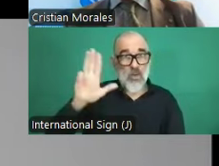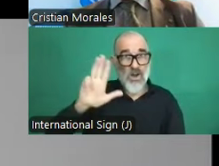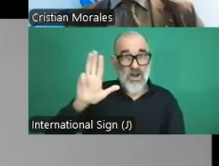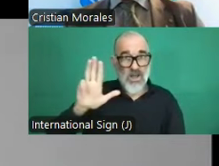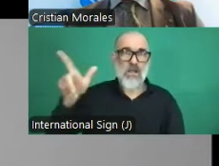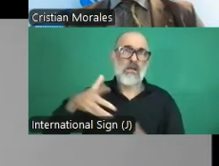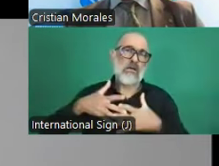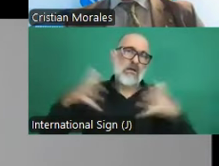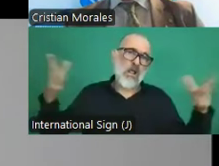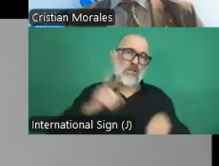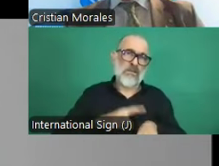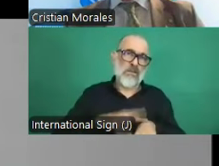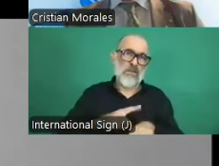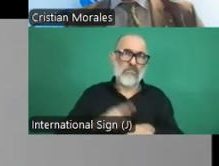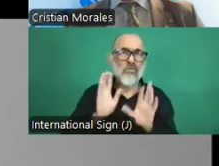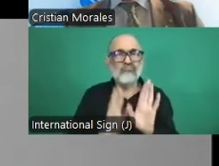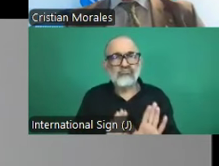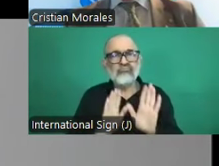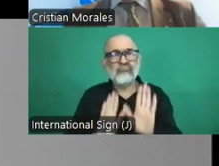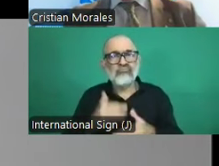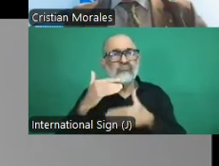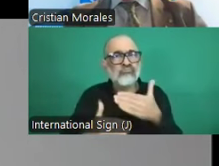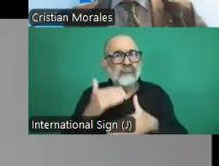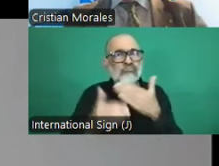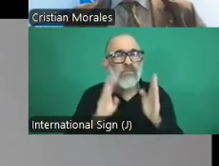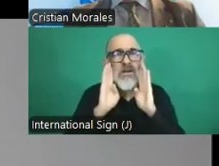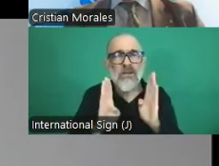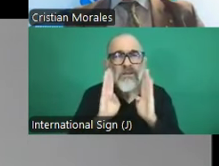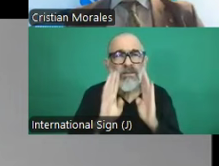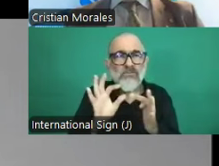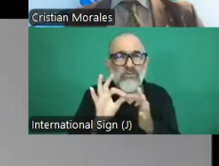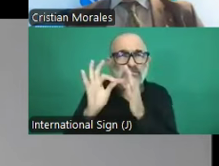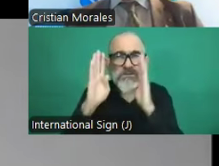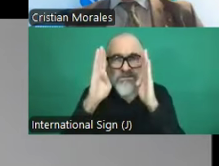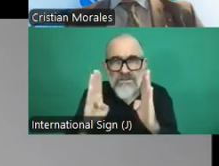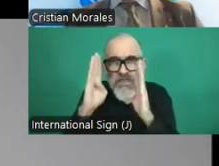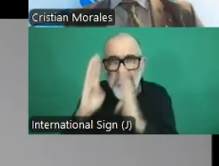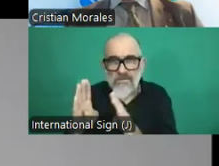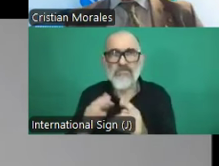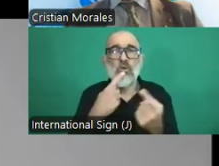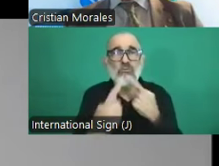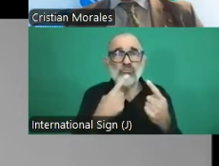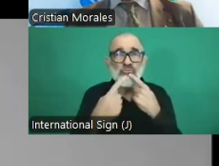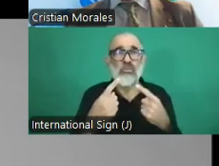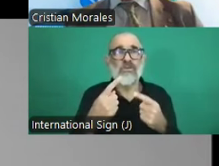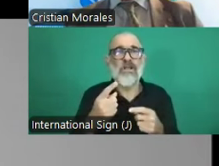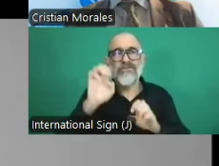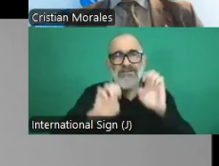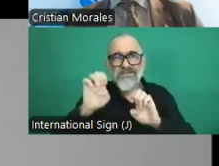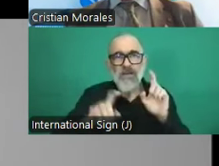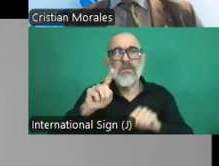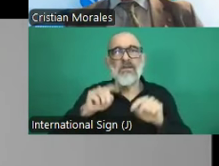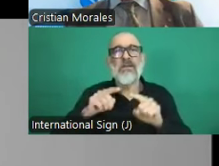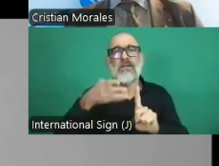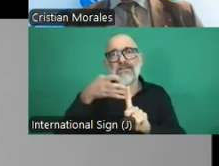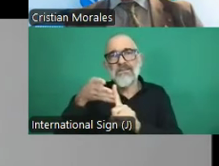exames, Lula, procedimentos, à savoir les temps tratamentos. d'attente pour Lançamos la prise en charge recentemente o spécialisée, programa pour les Agora examens, Tem pour